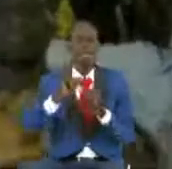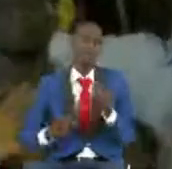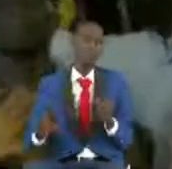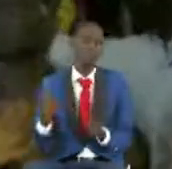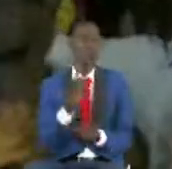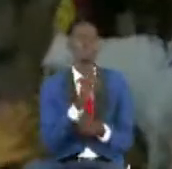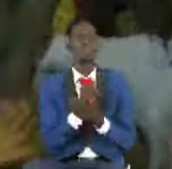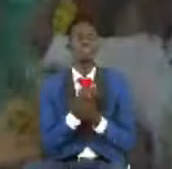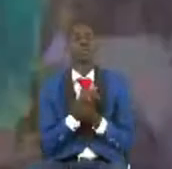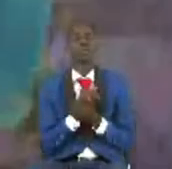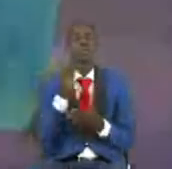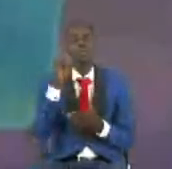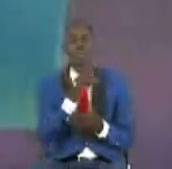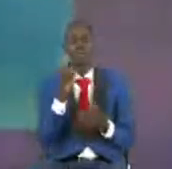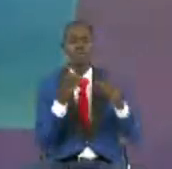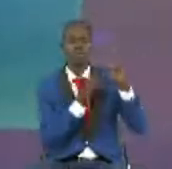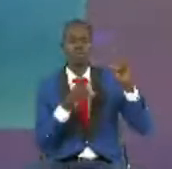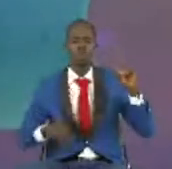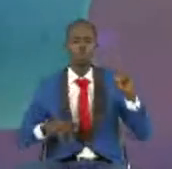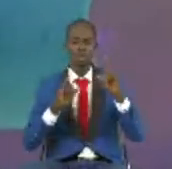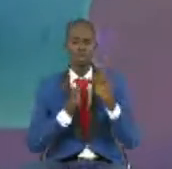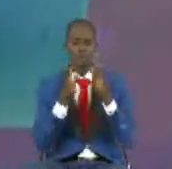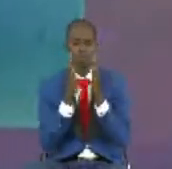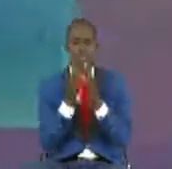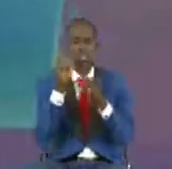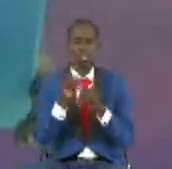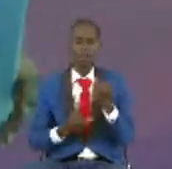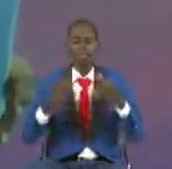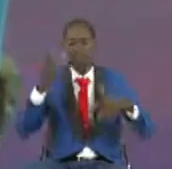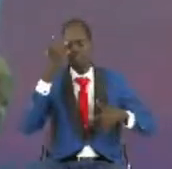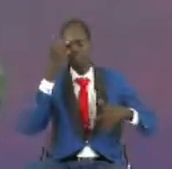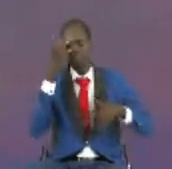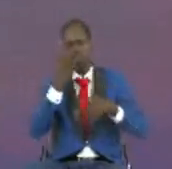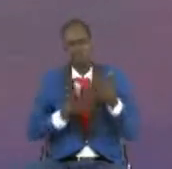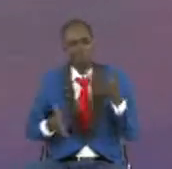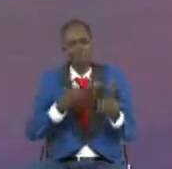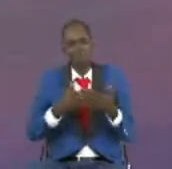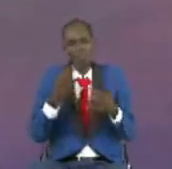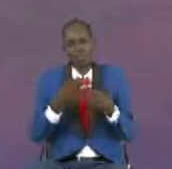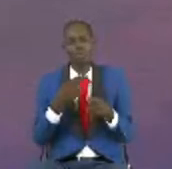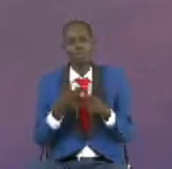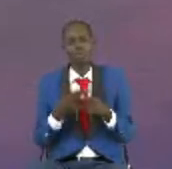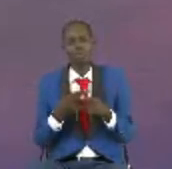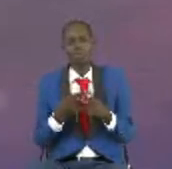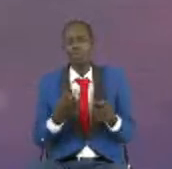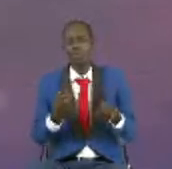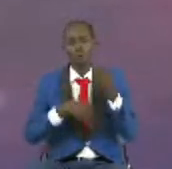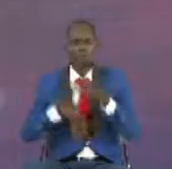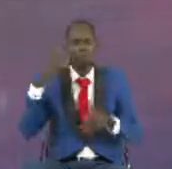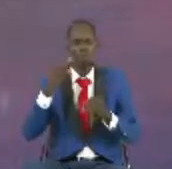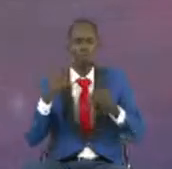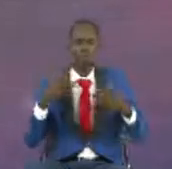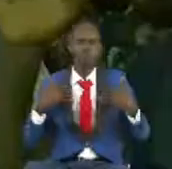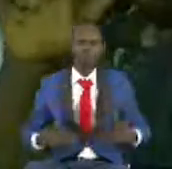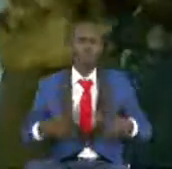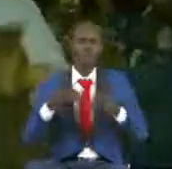monde. C'est pourquoi je prie, Seigneur, toute maladie, quel que soit le nom, sort de leur corps